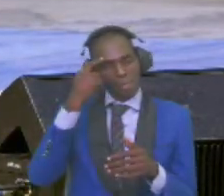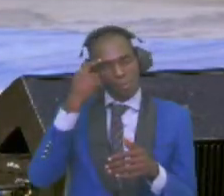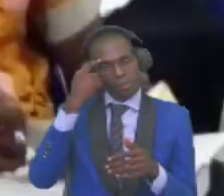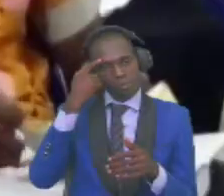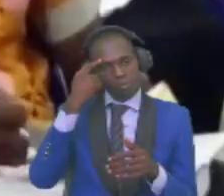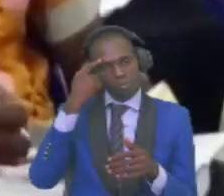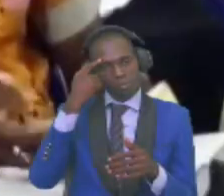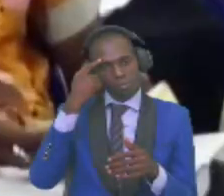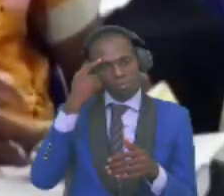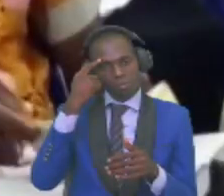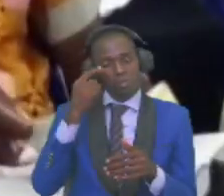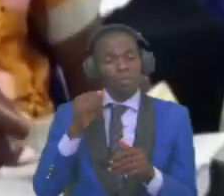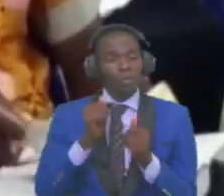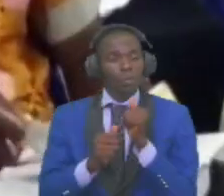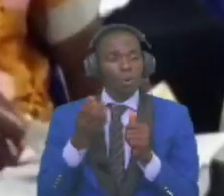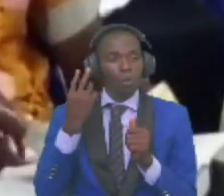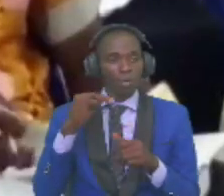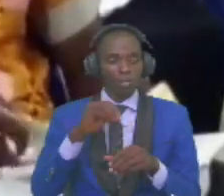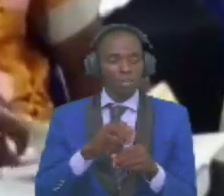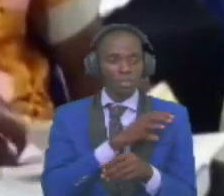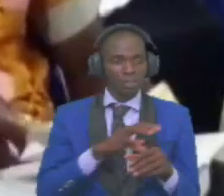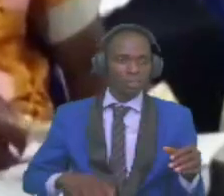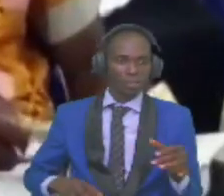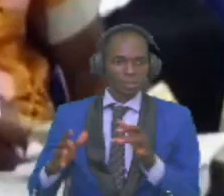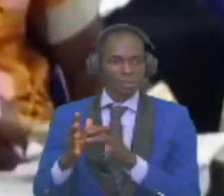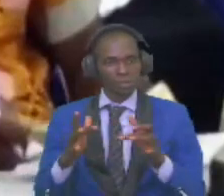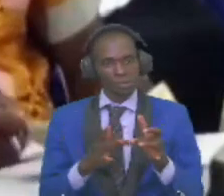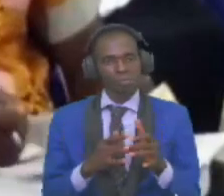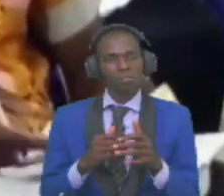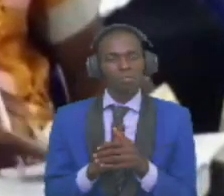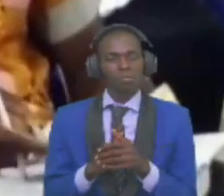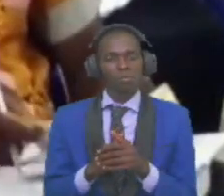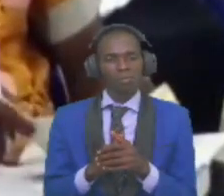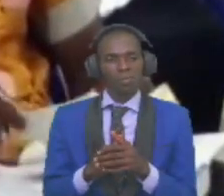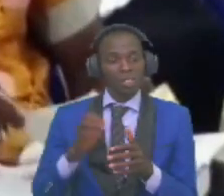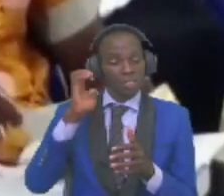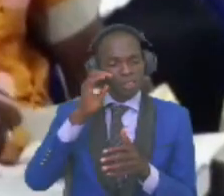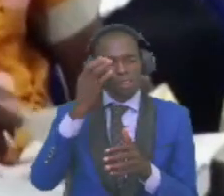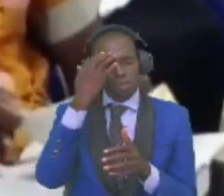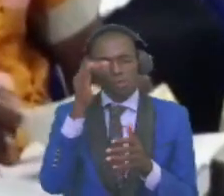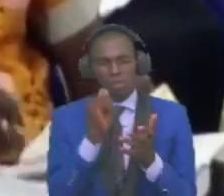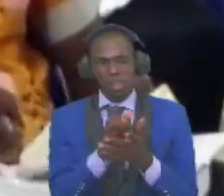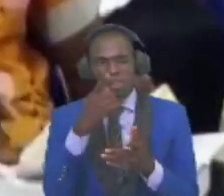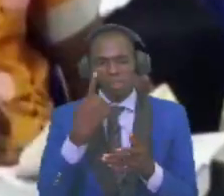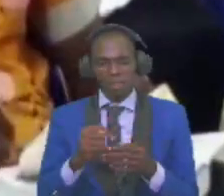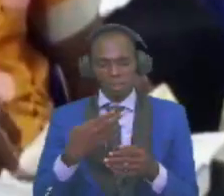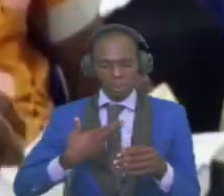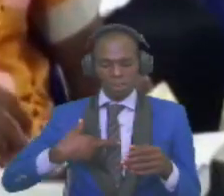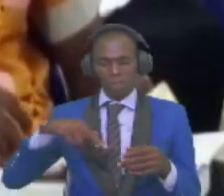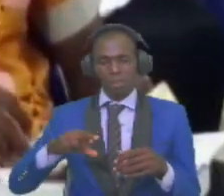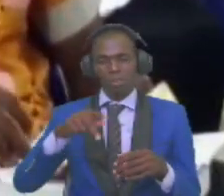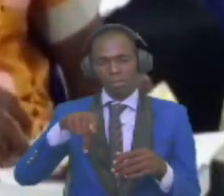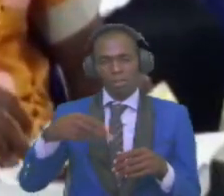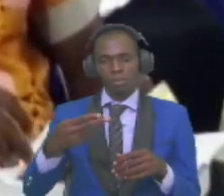les sentiments qui était en jésus christ il savait que les parisiens de